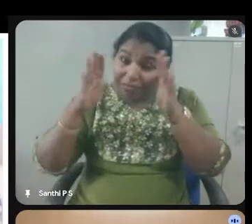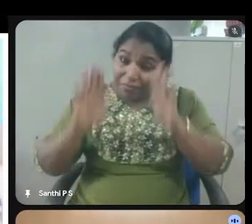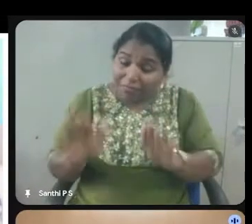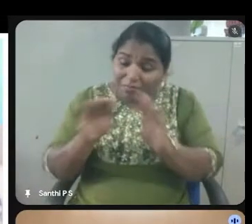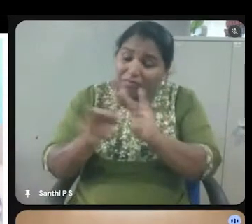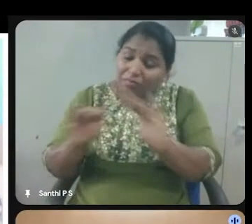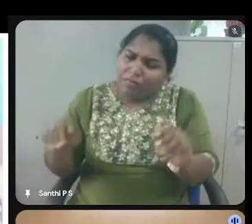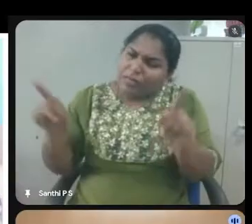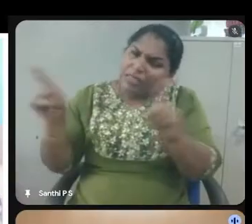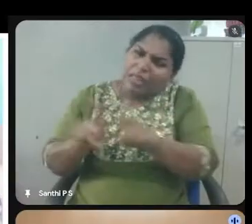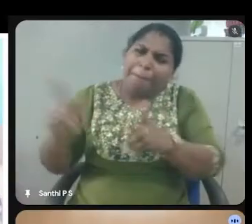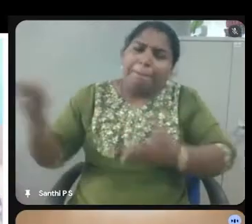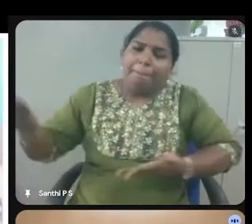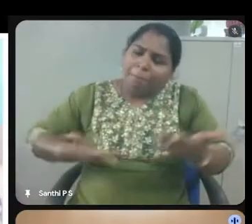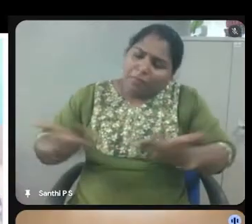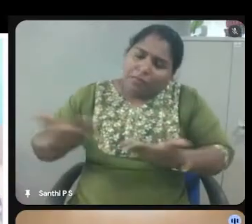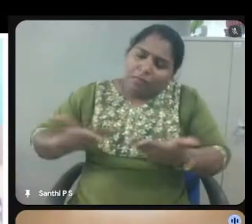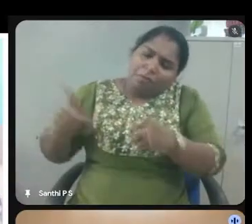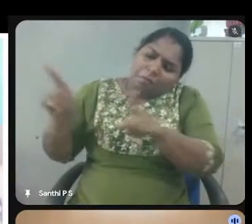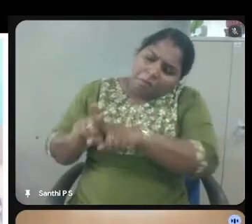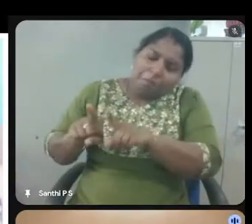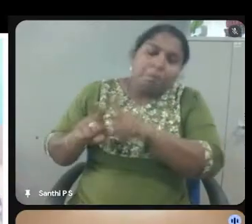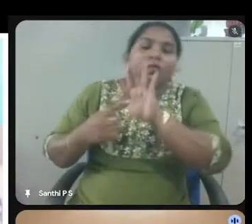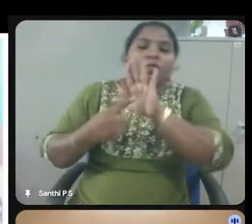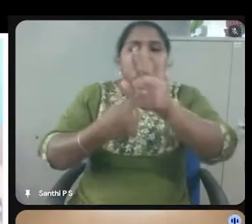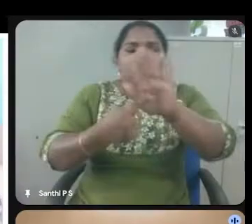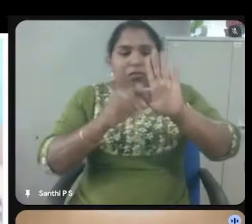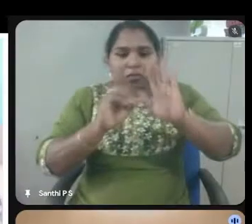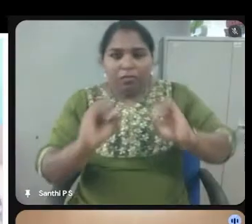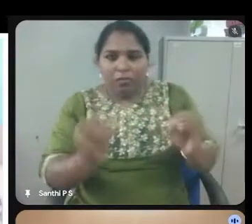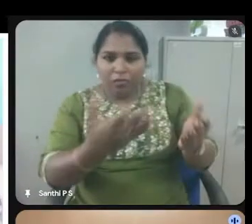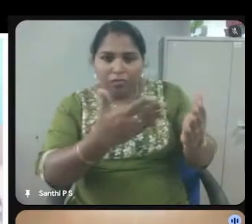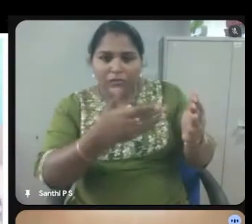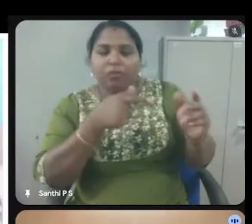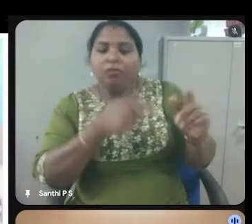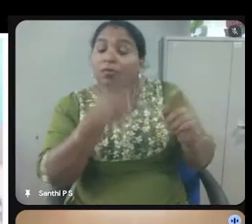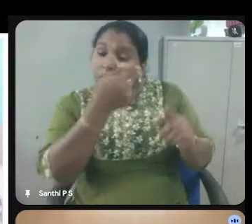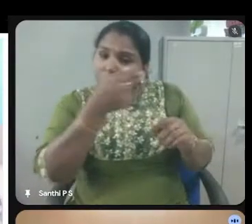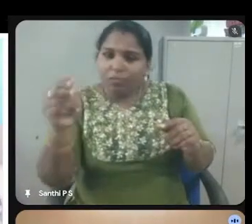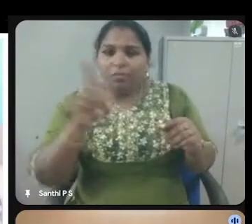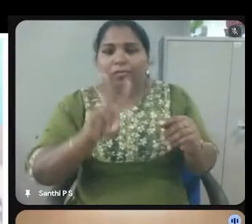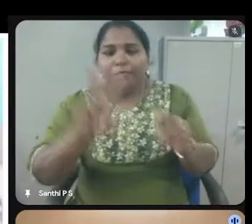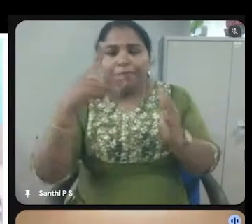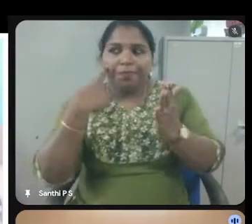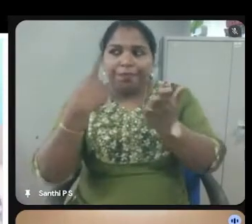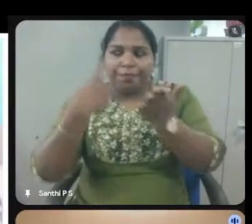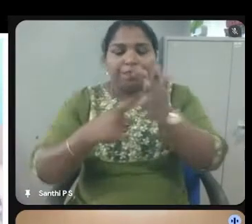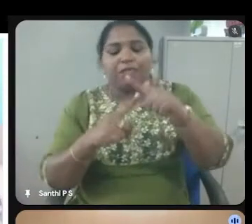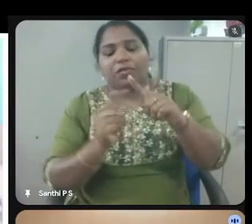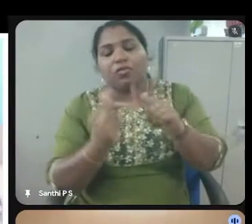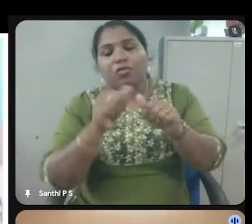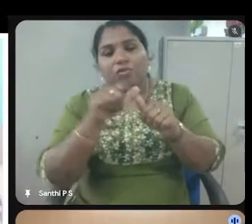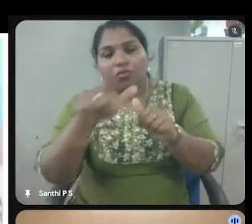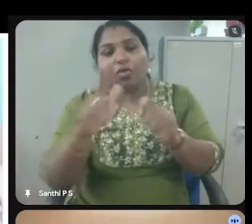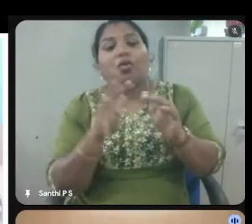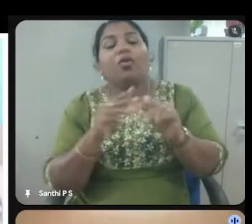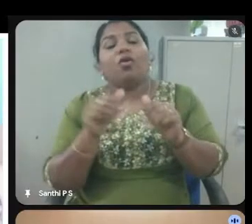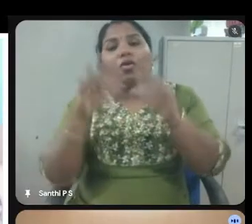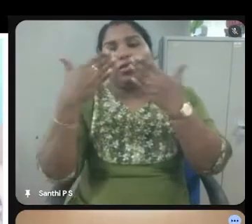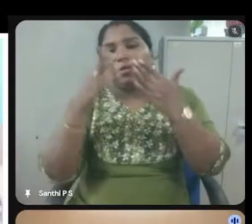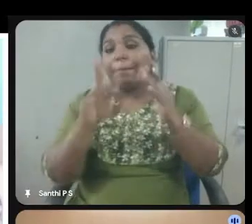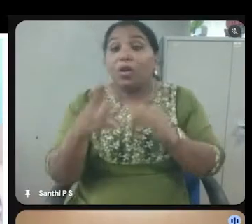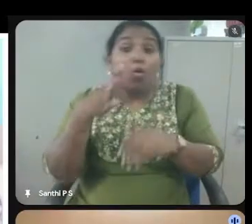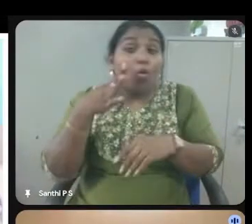രീതികൾ കുട്ടികളെ കാണിക്കാൻ തുടങ്ങും. അപ്പൊ അങ്ങനെ കാണിക്കുന്നതിനാണ് നമ്മൾ വെർച്വൽ ഓട്ടിസം എന്ന് പറയുന്നത്. അതായത് അവർക്ക് ശരിക്കുമുള്ള ഓട്ടിസം ആയിരിക്കണമെന്നില്ല,